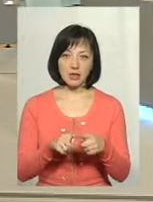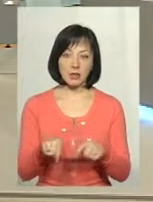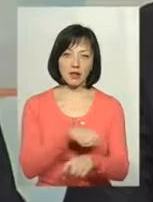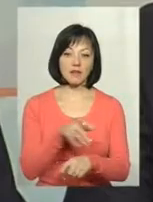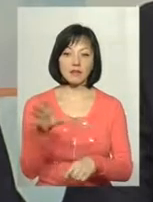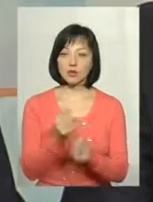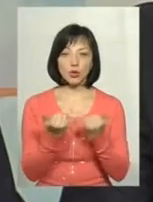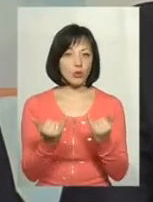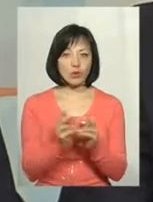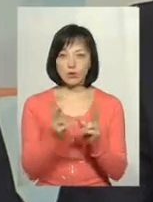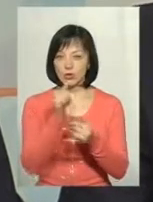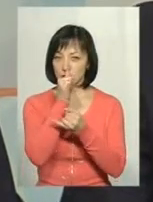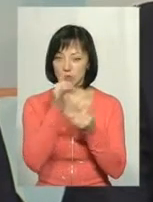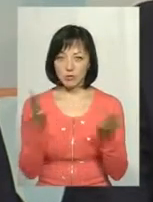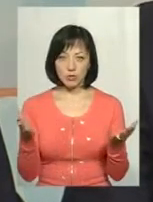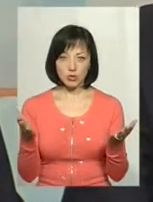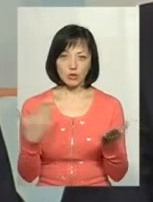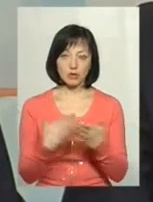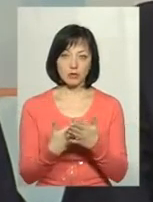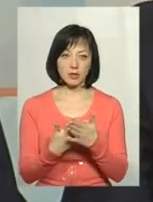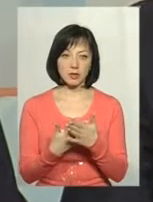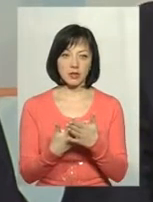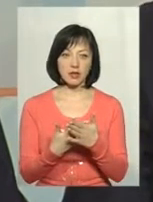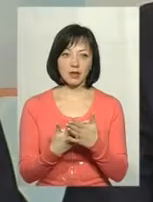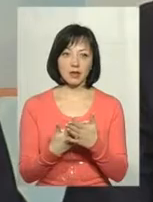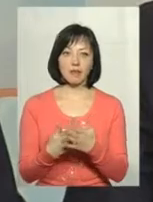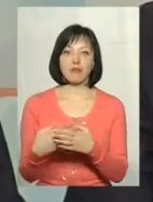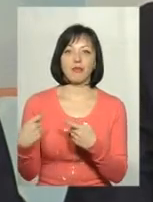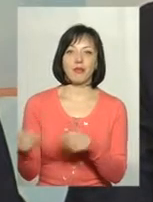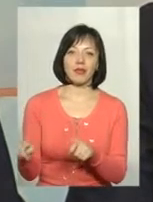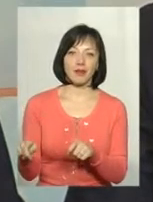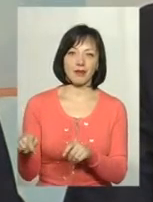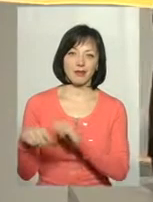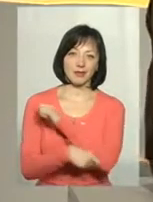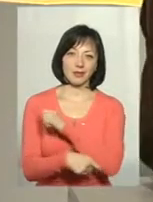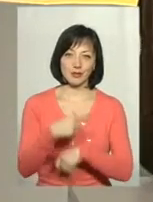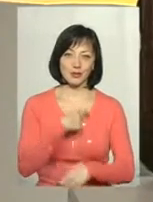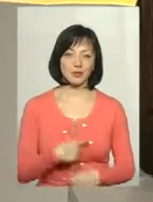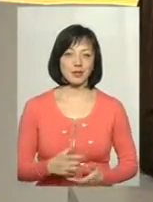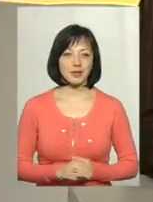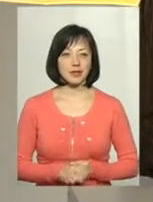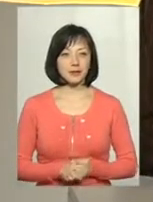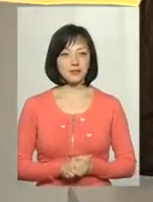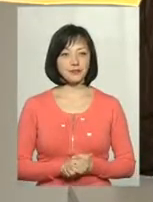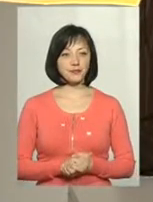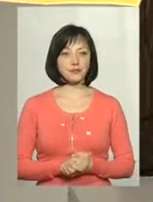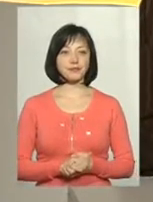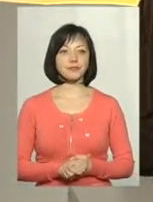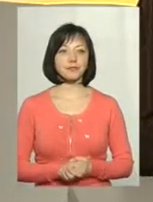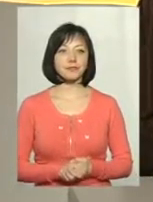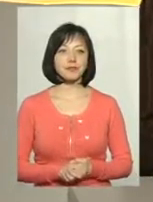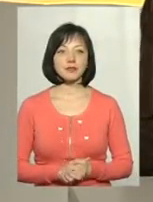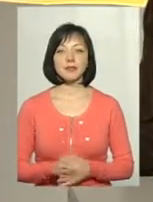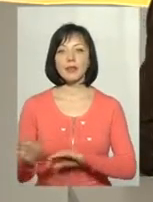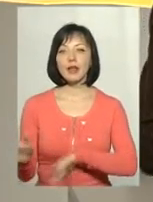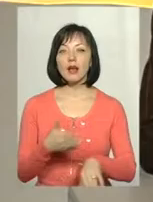сьогодні вже ніхто не зможе десь там, як ми знаємо, злити, а використати ефективно. Валерія Владиславівна, якщо поглянути на ті проєкти, які